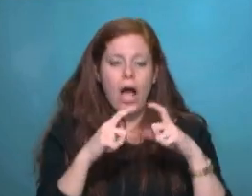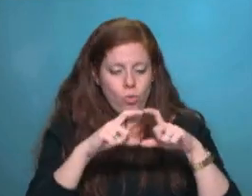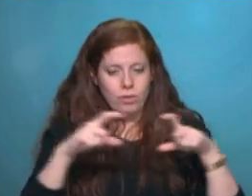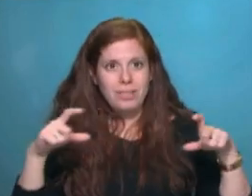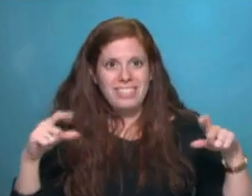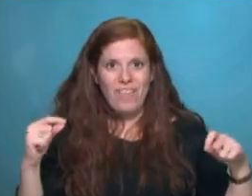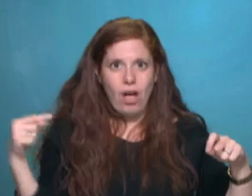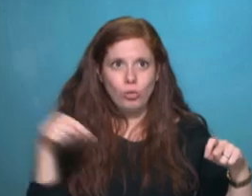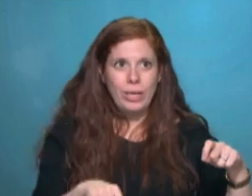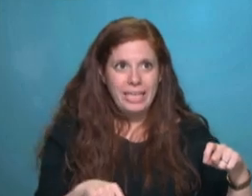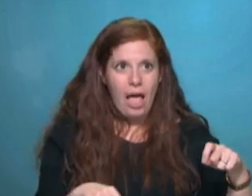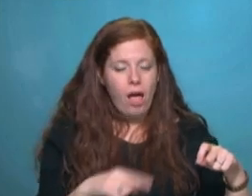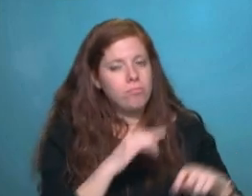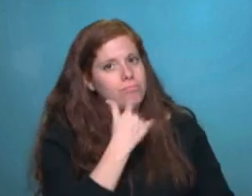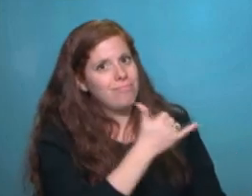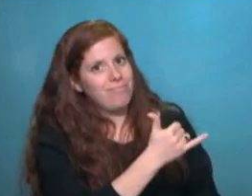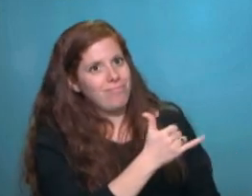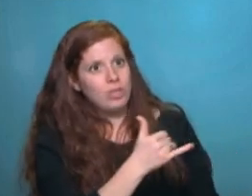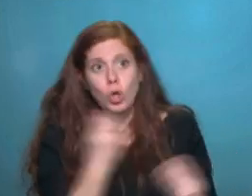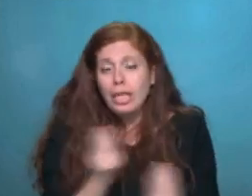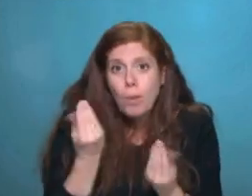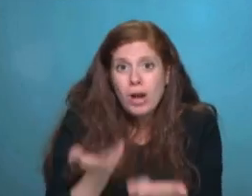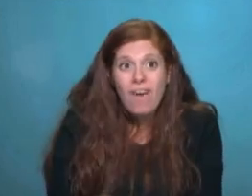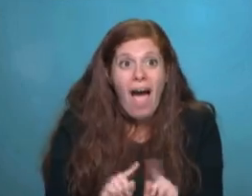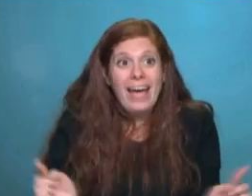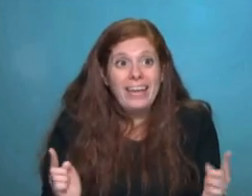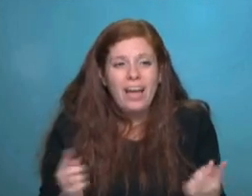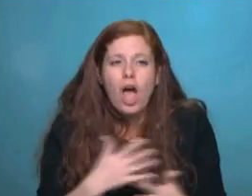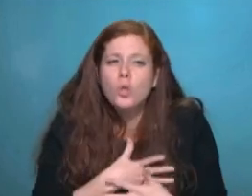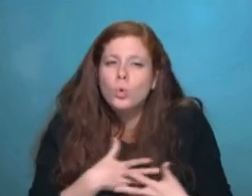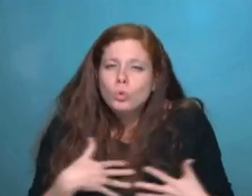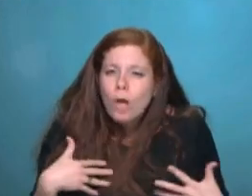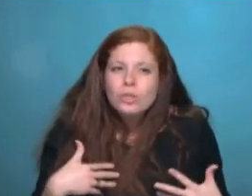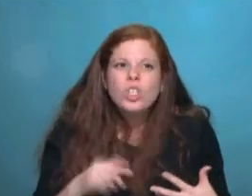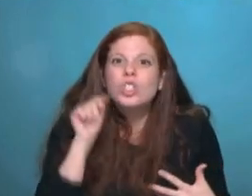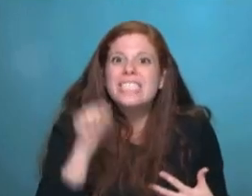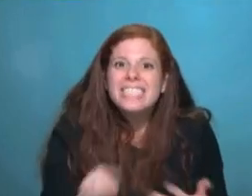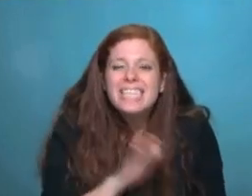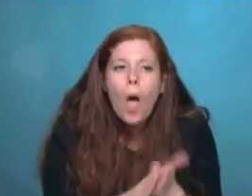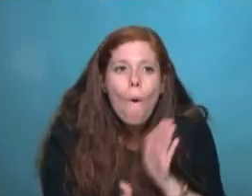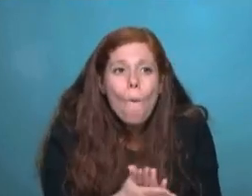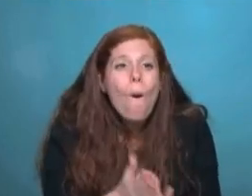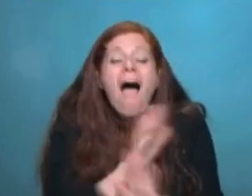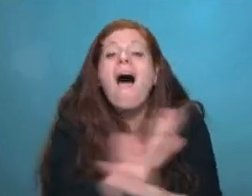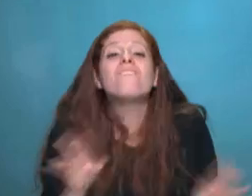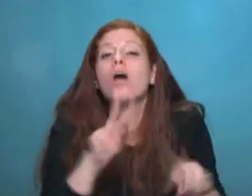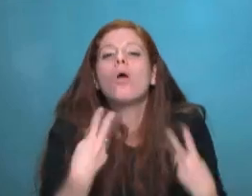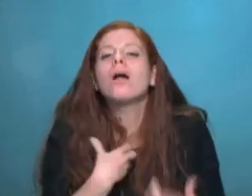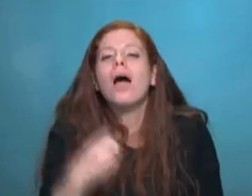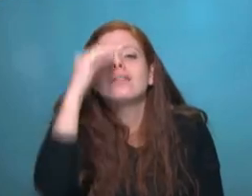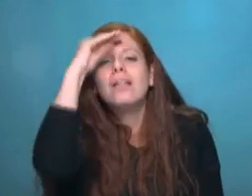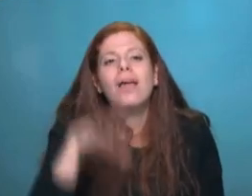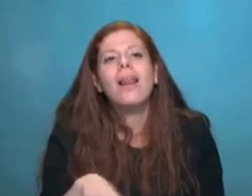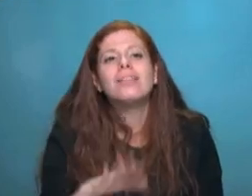הספח. כן. יותר מ... מכל דבר אחר. התחושה הזאת שזהו, הקלה. אף אחד לא יכול לקחת לך את הילד. כן.